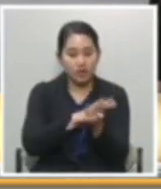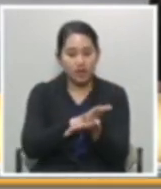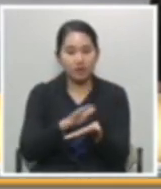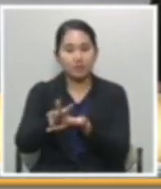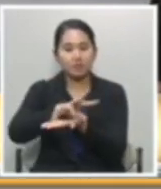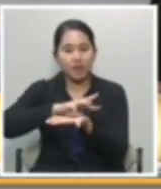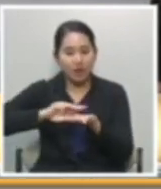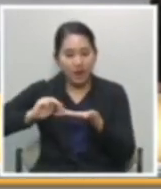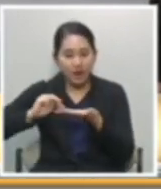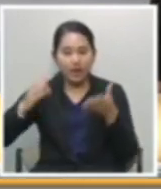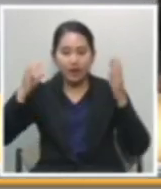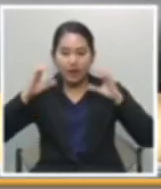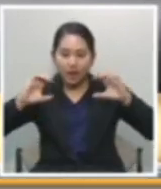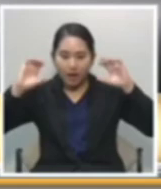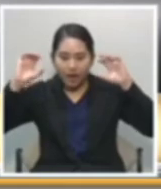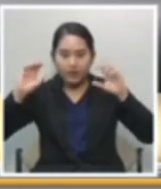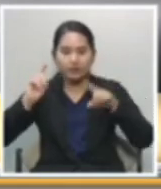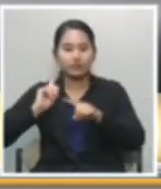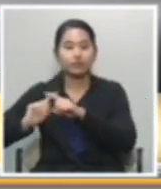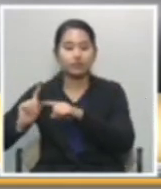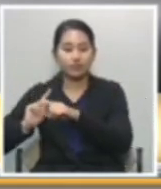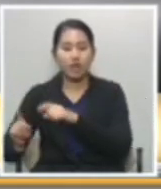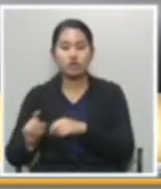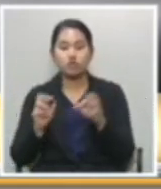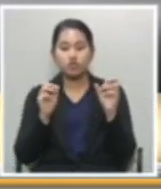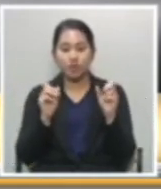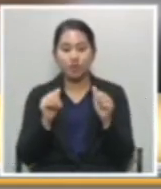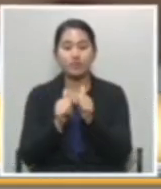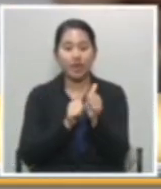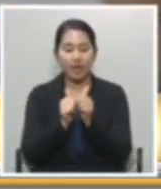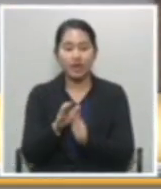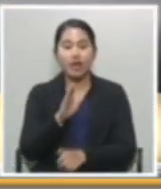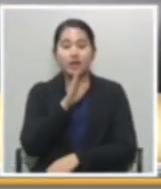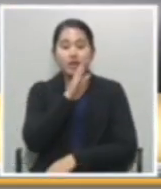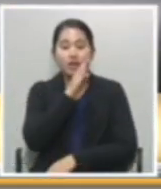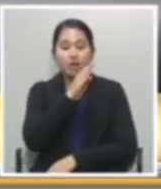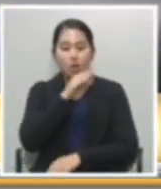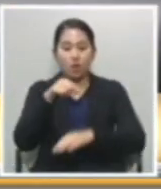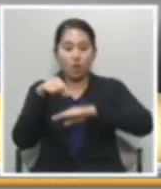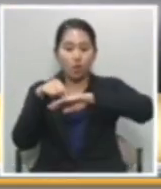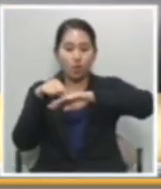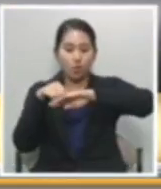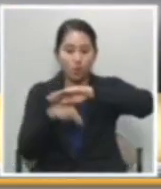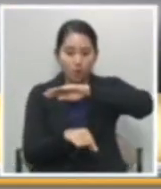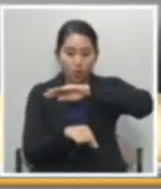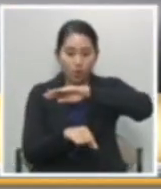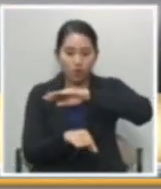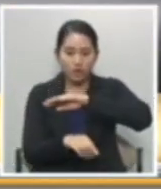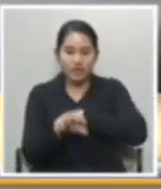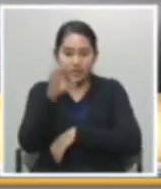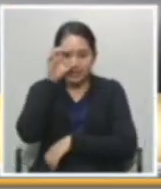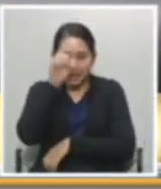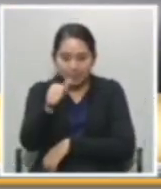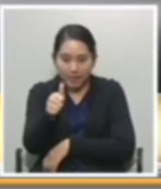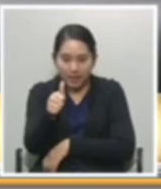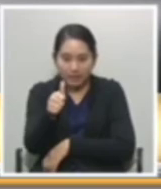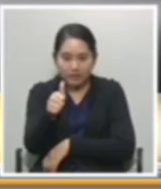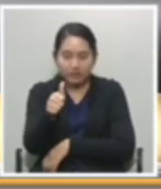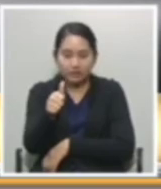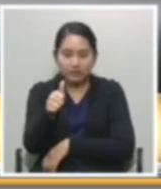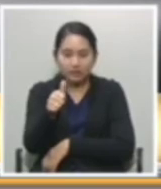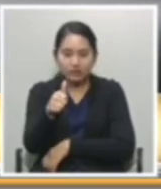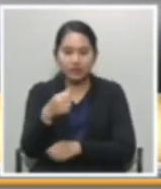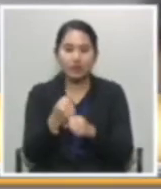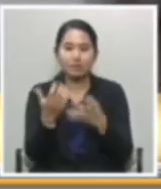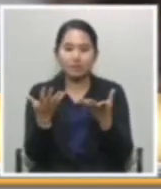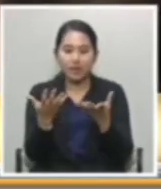ชการก็ดีนะครับถ้าหากมีการทุจริตขึ้นมาแล้วจับมีการทุจริตได้เนี่ยท่านจะต้อง